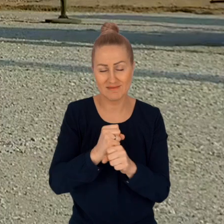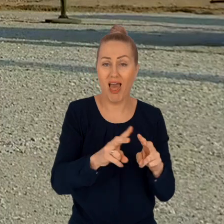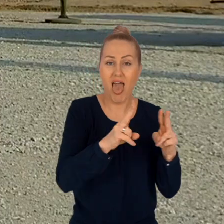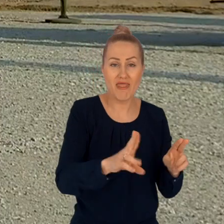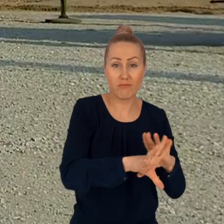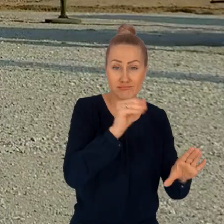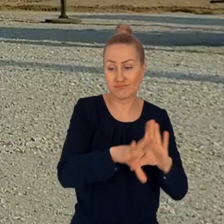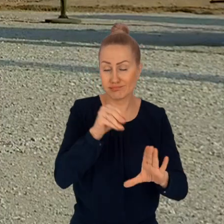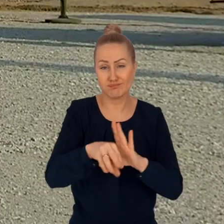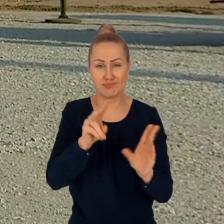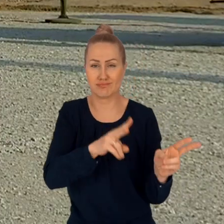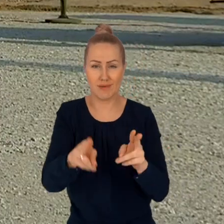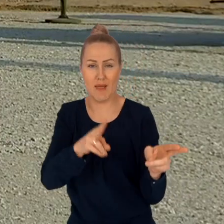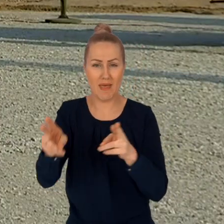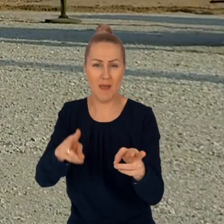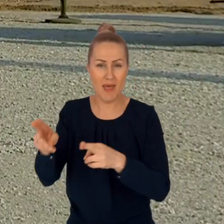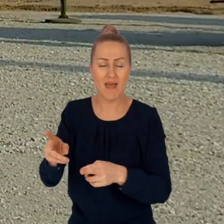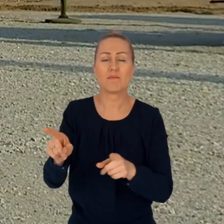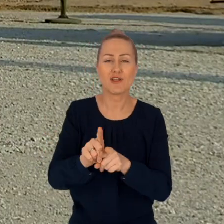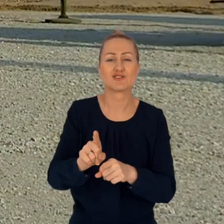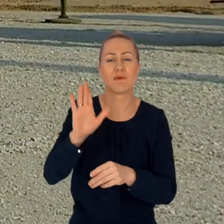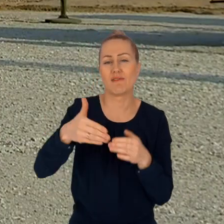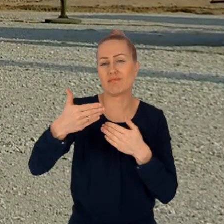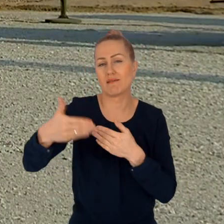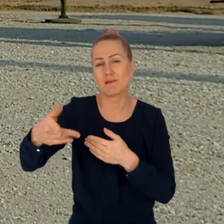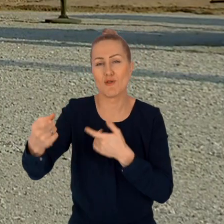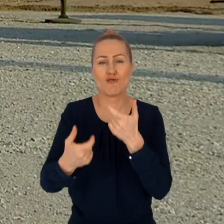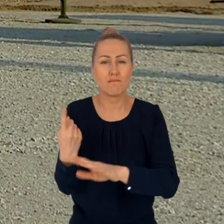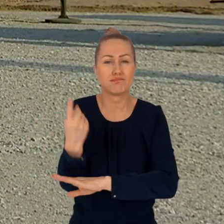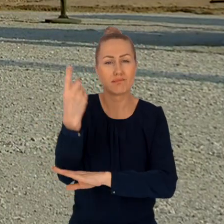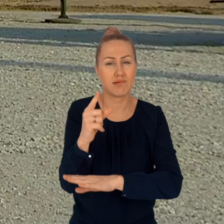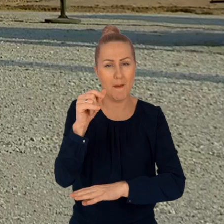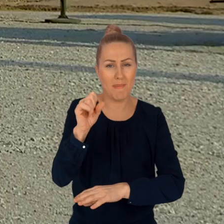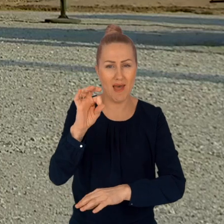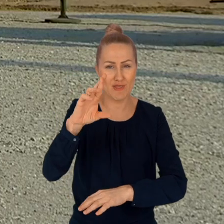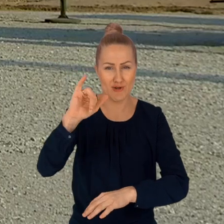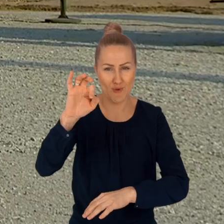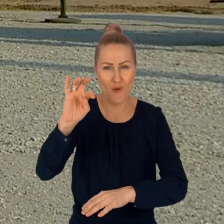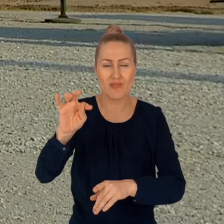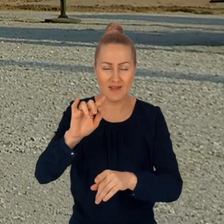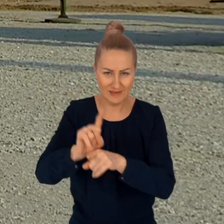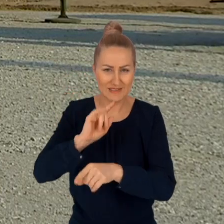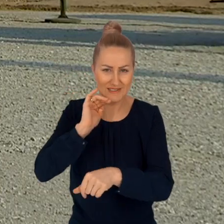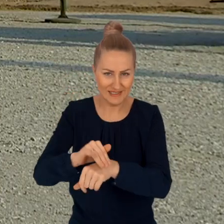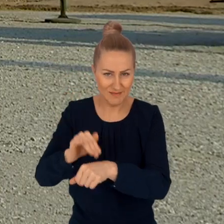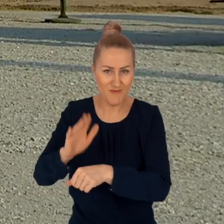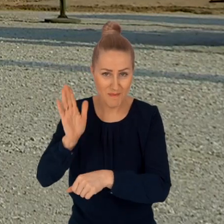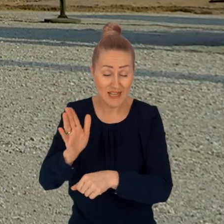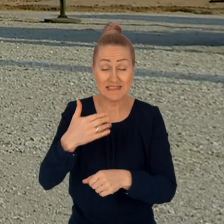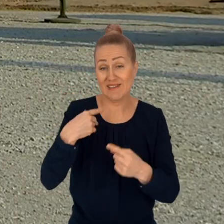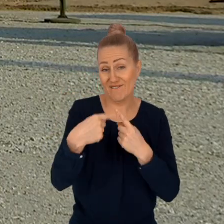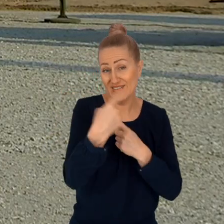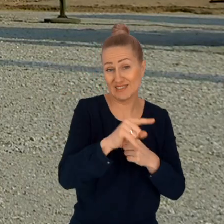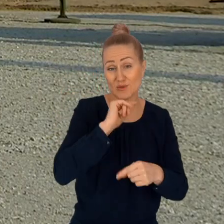związane z zamówieniem kolejnych baterii Patriot. Złożyliśmy już zapytanie ofertowe w tej